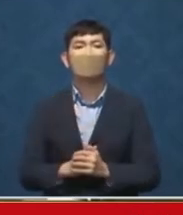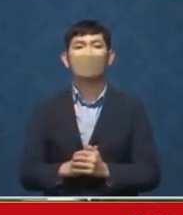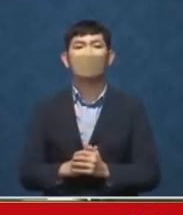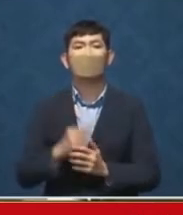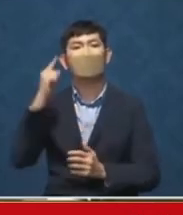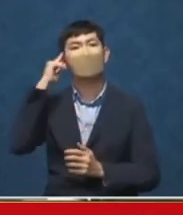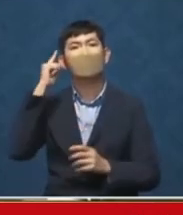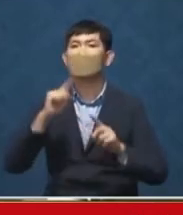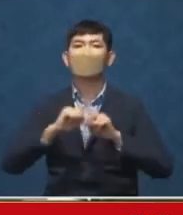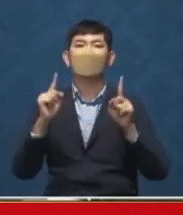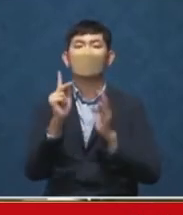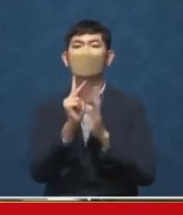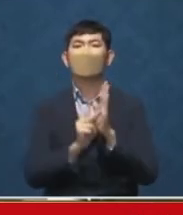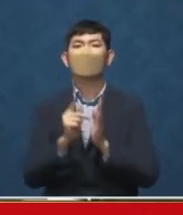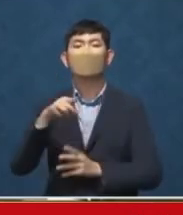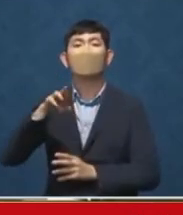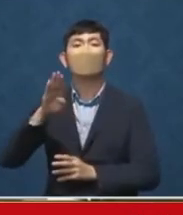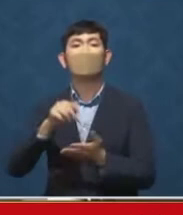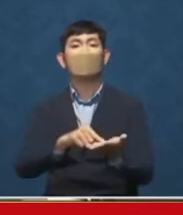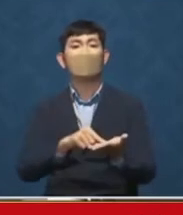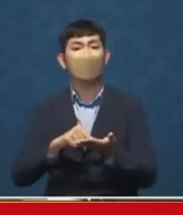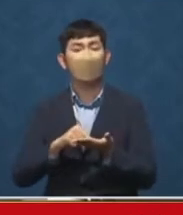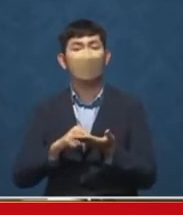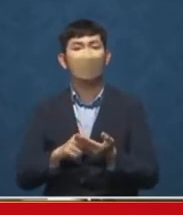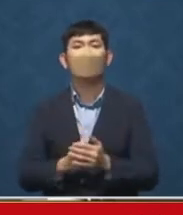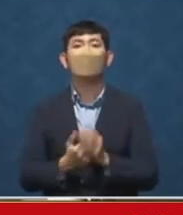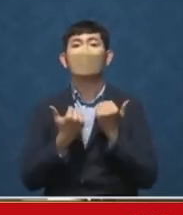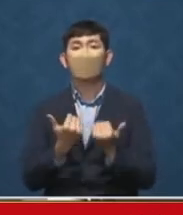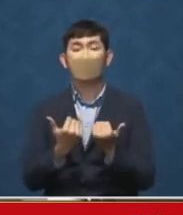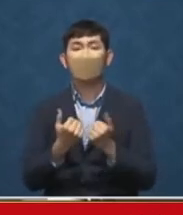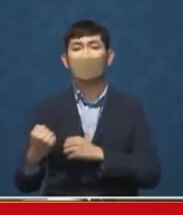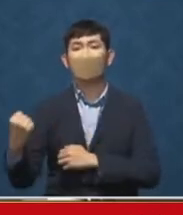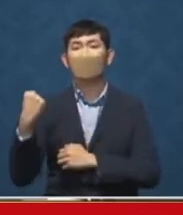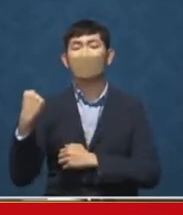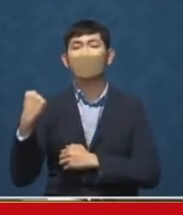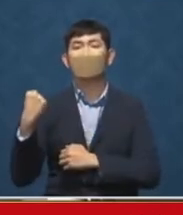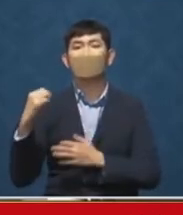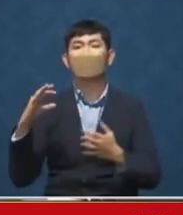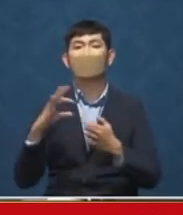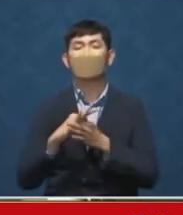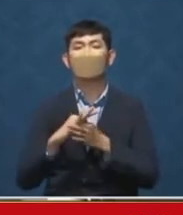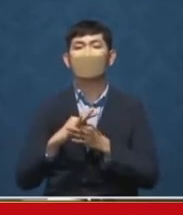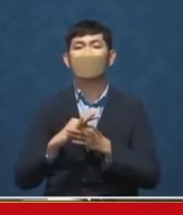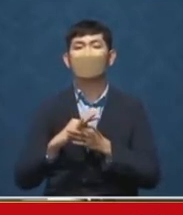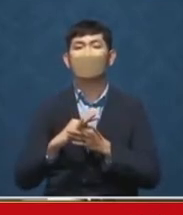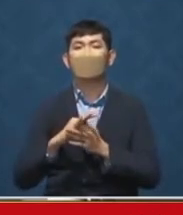คือไม่เห็นด้วยกับพรบ.ที่เขาเสนอว่ากรณีตัดอำนาจ